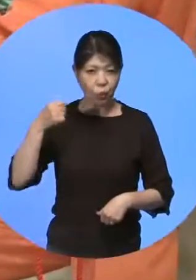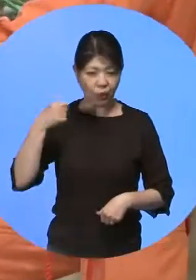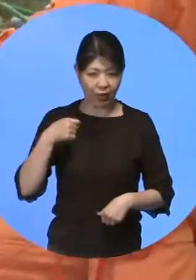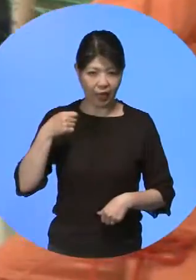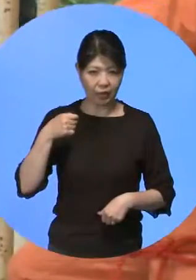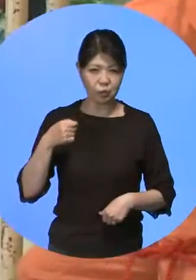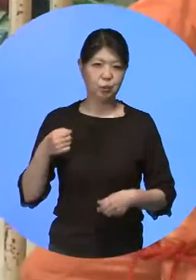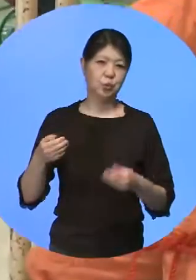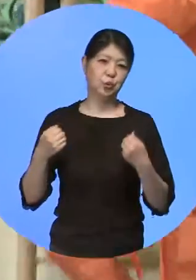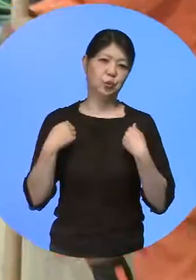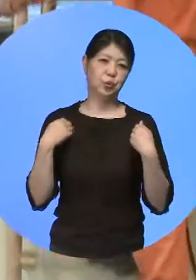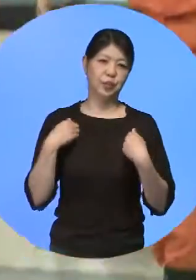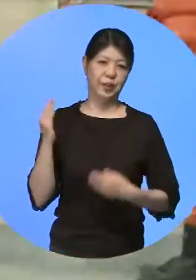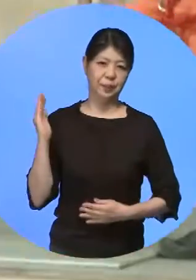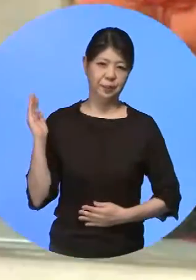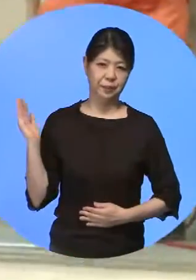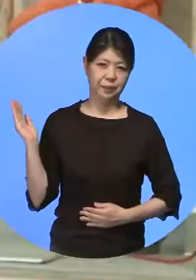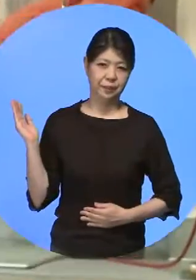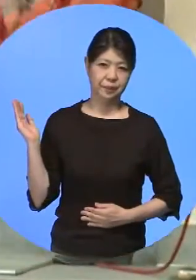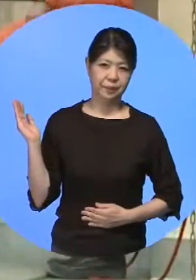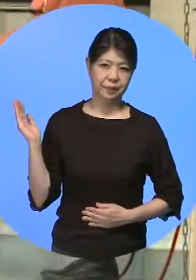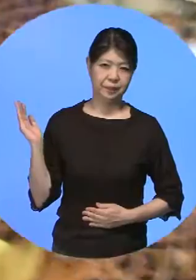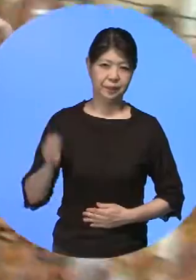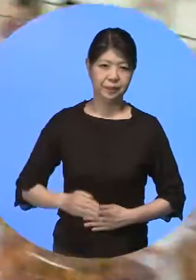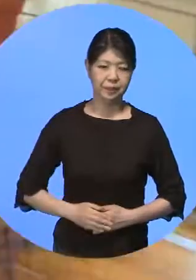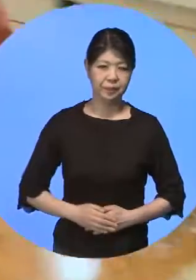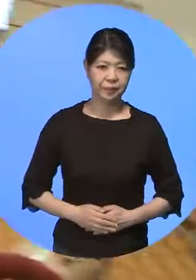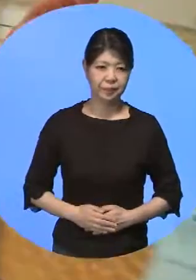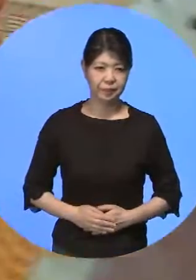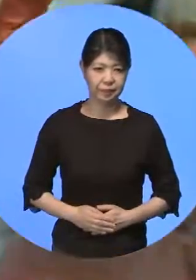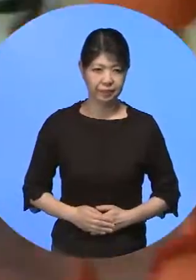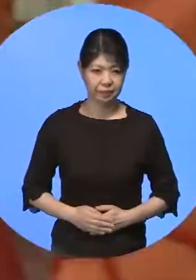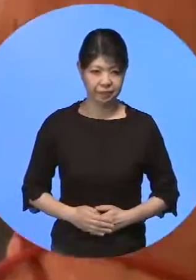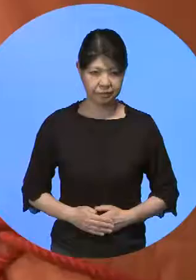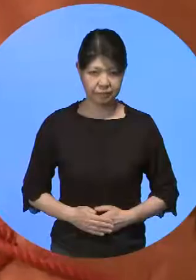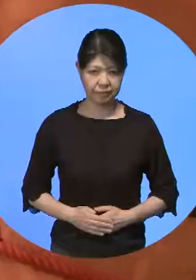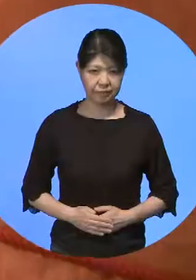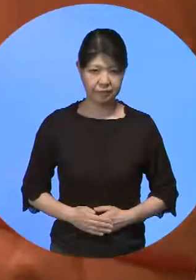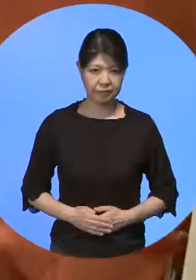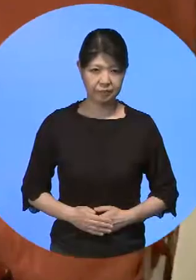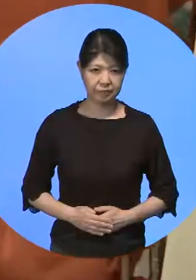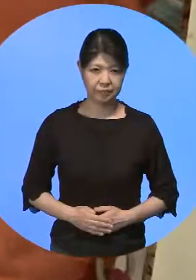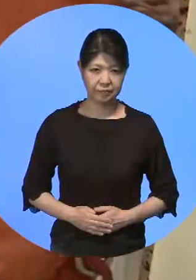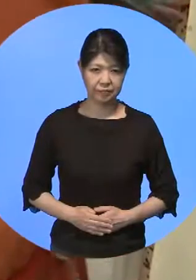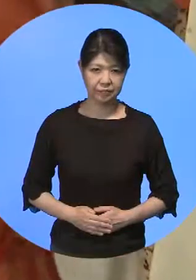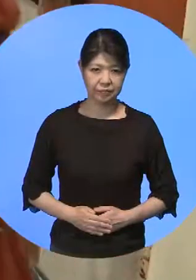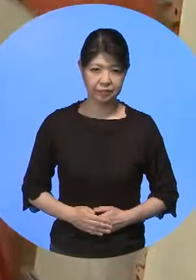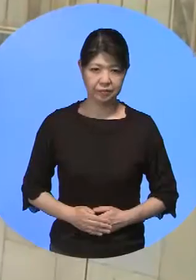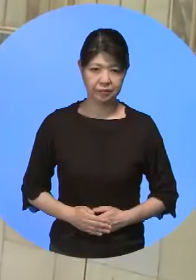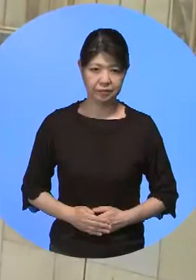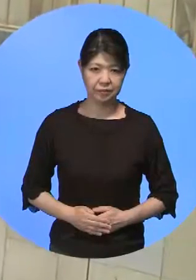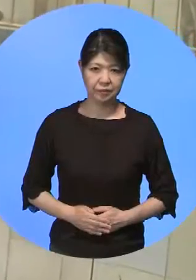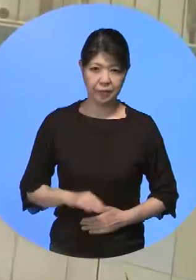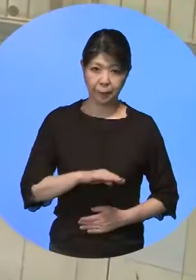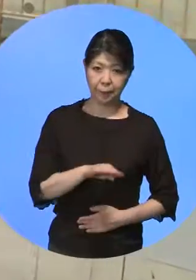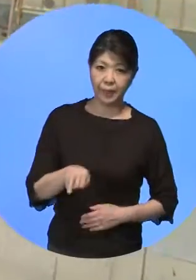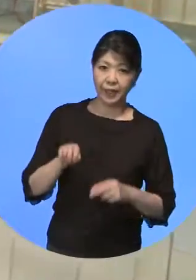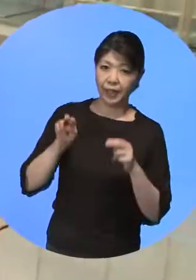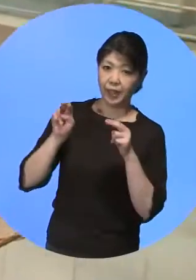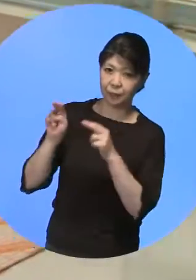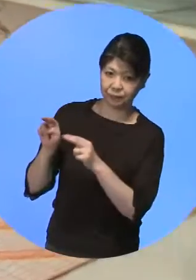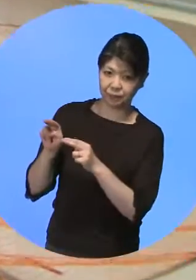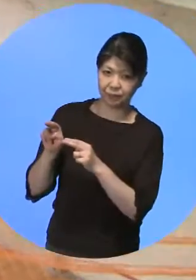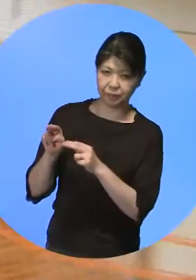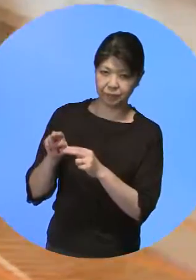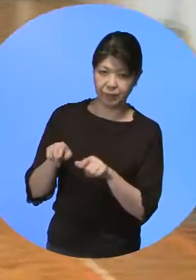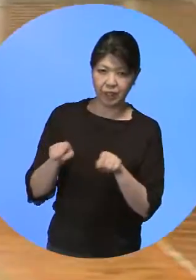後、隊員が脱出するまでの安全確実性とタイムを評価する訓練です。隊員たちは見学